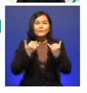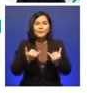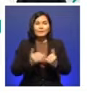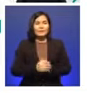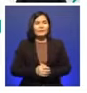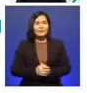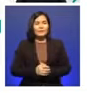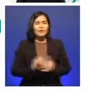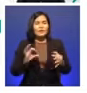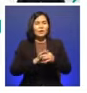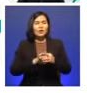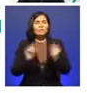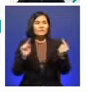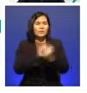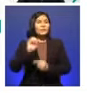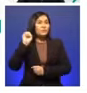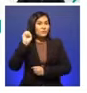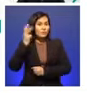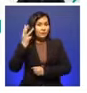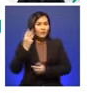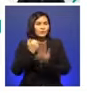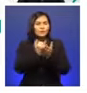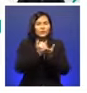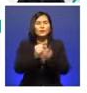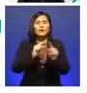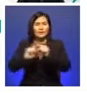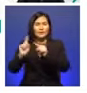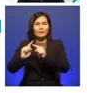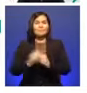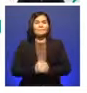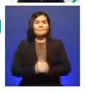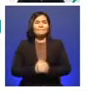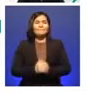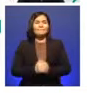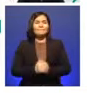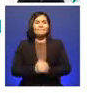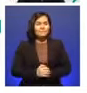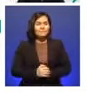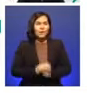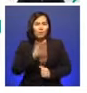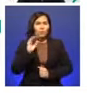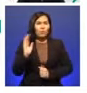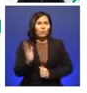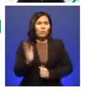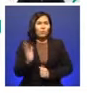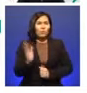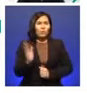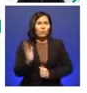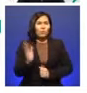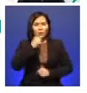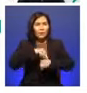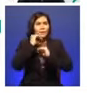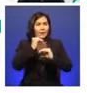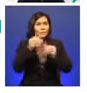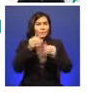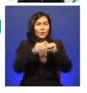การสังคมเราจะมาพูดถึง9ด้านด้วยกันนะครับภายใต้เวลาจำกัดก็อาจจะพูดเร็วนิดนึงนะฮะก็จะมีเรื่องเด็กและเยาวชน